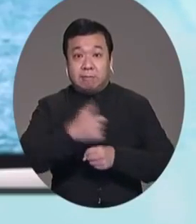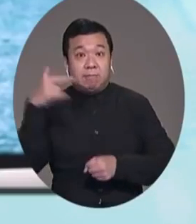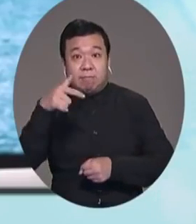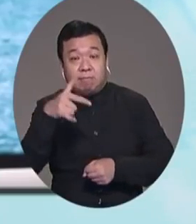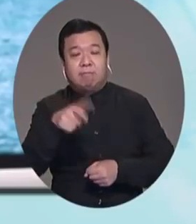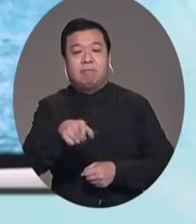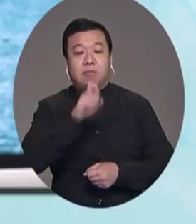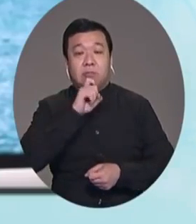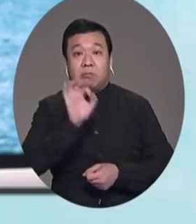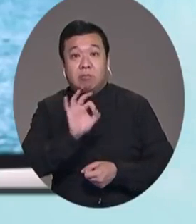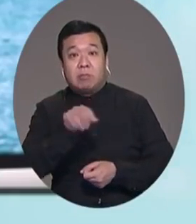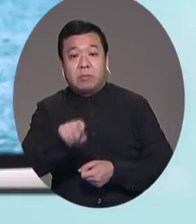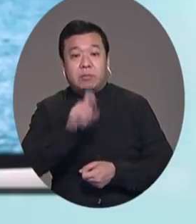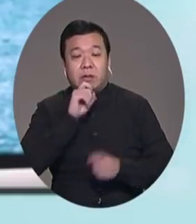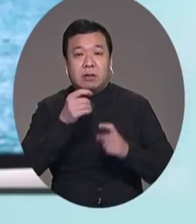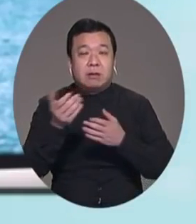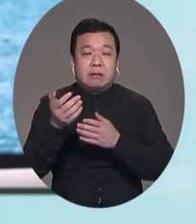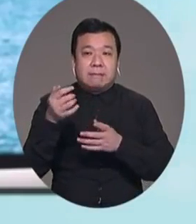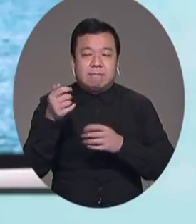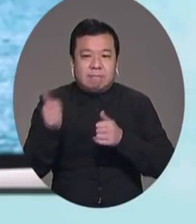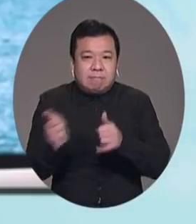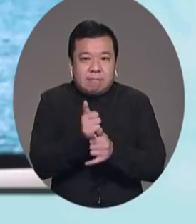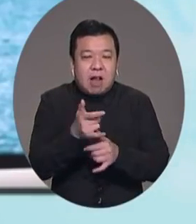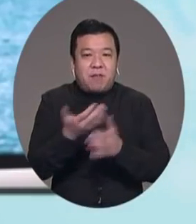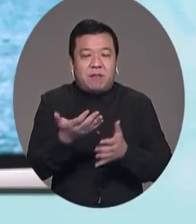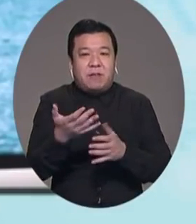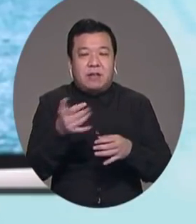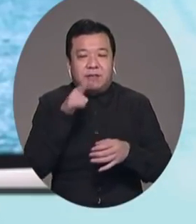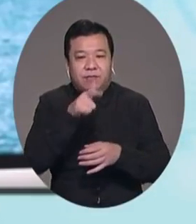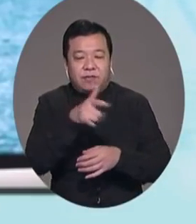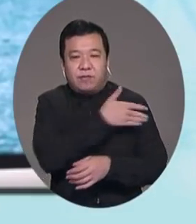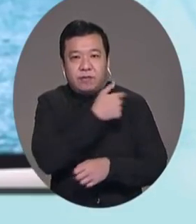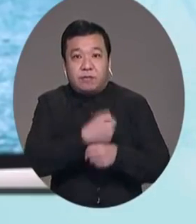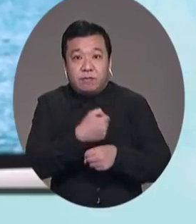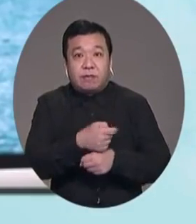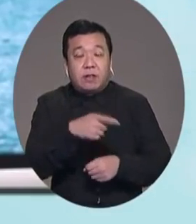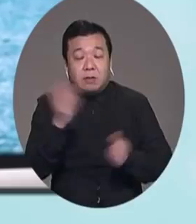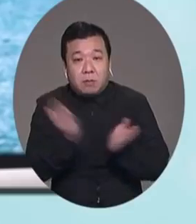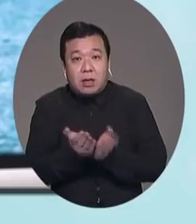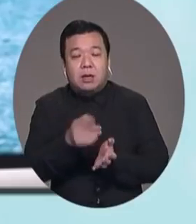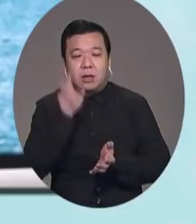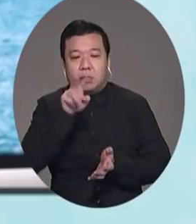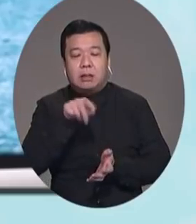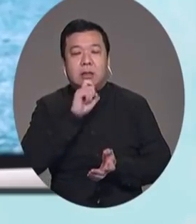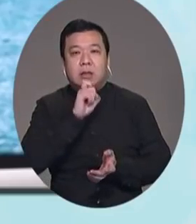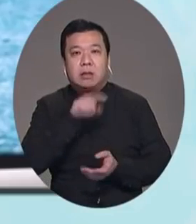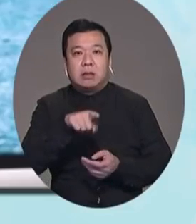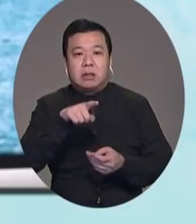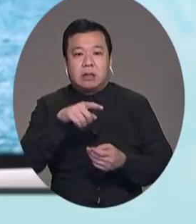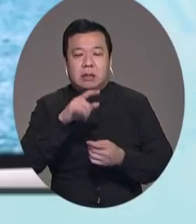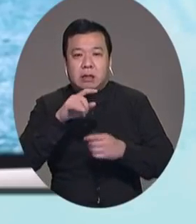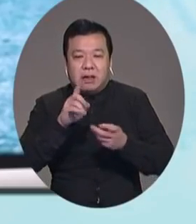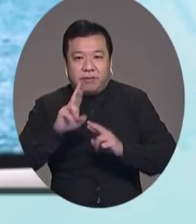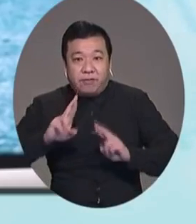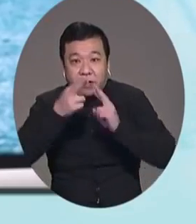班咧，會唔會有啲乘客啊，或者係有啲機組人員咧，就係確診啦？如果係嘅話，會唔會同佢哋嘅基因有